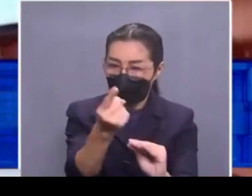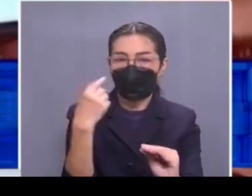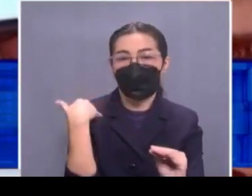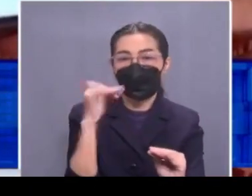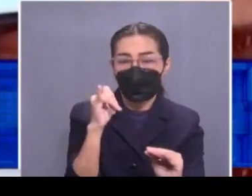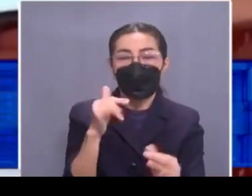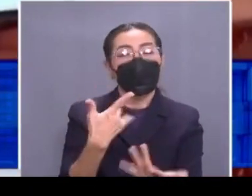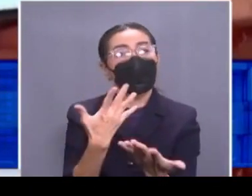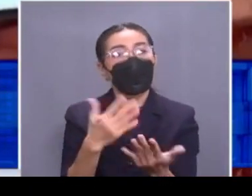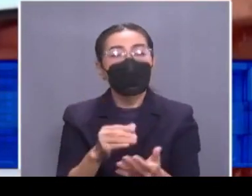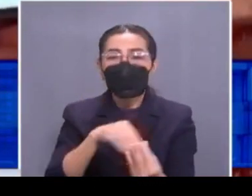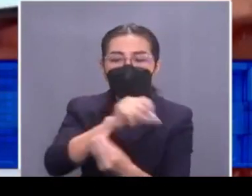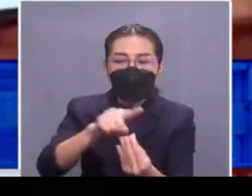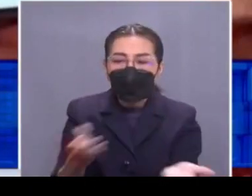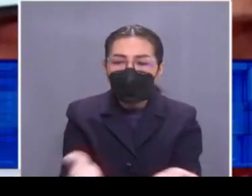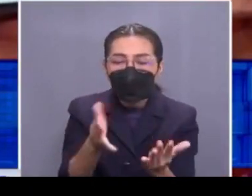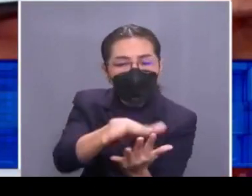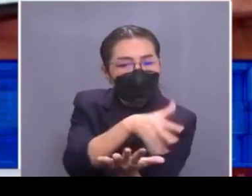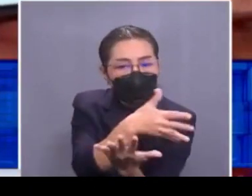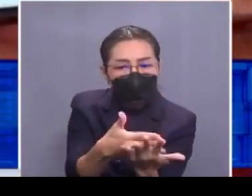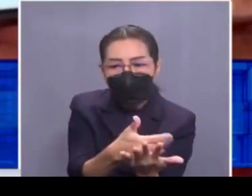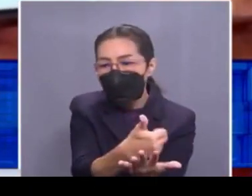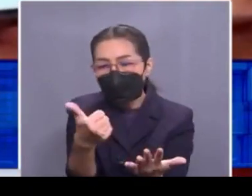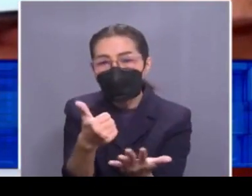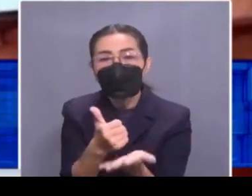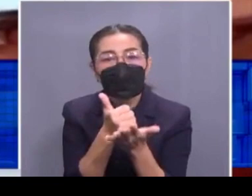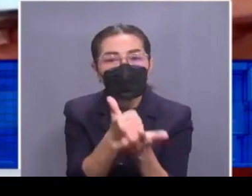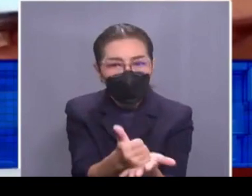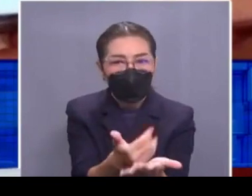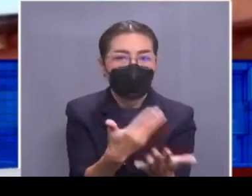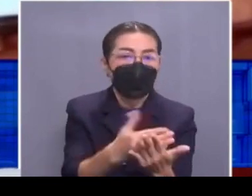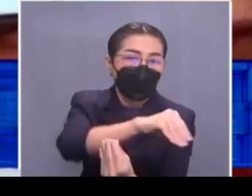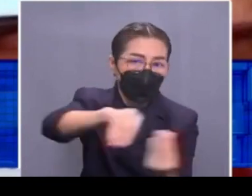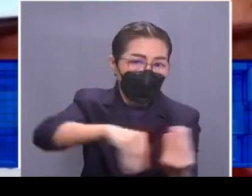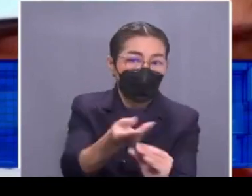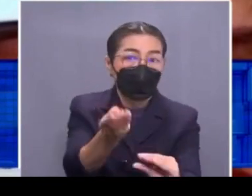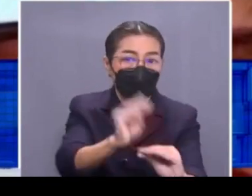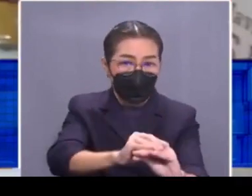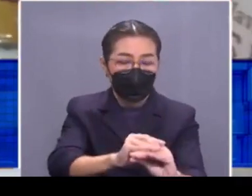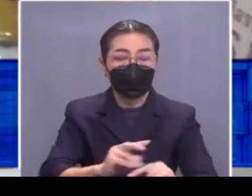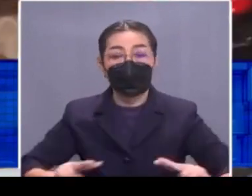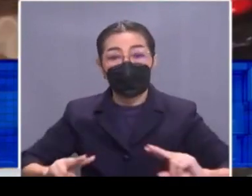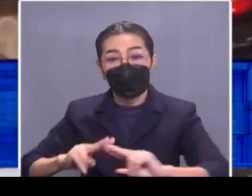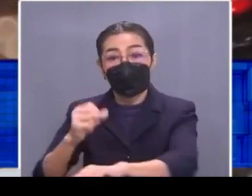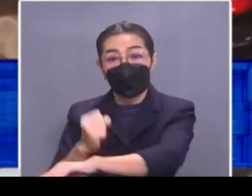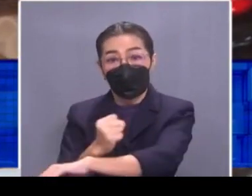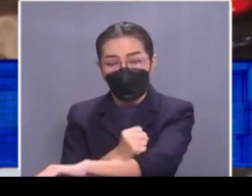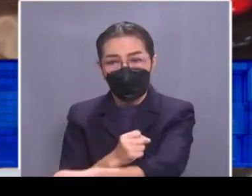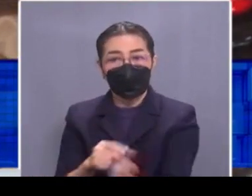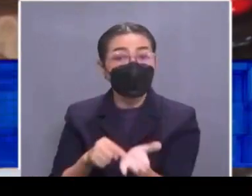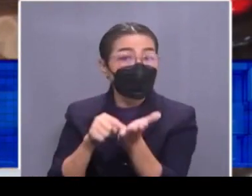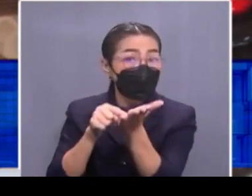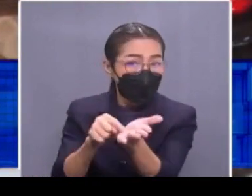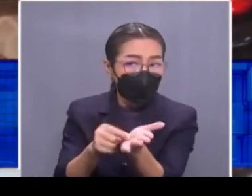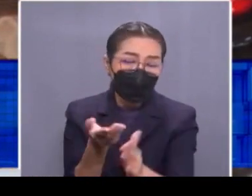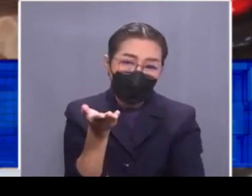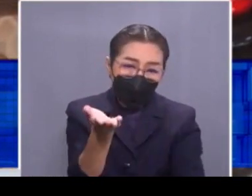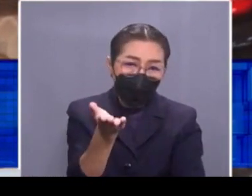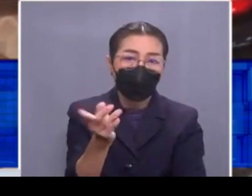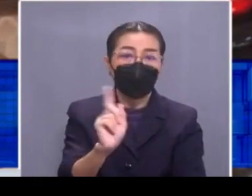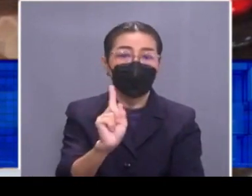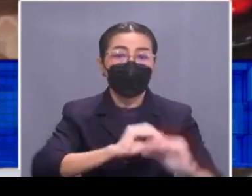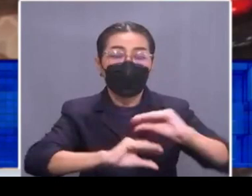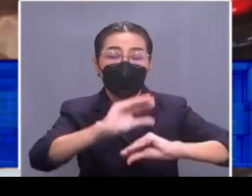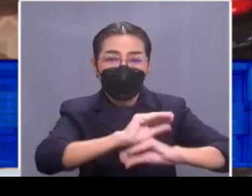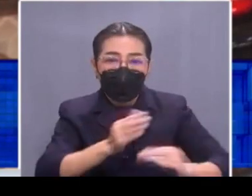ษฐกิจอื่นออกมาเพิ่มเติมเพื่อให้เม็ดเงินนั้นลงสู่ระบบเศรษฐกิจมากขึ้นขณะที่กระทรวงแรงงานค่ะจะเสนอครม.พิจารณาเห็นชอบโคร